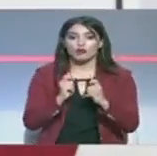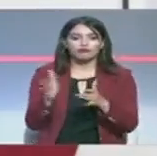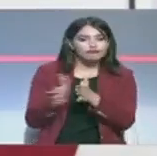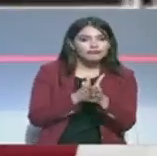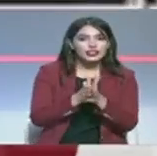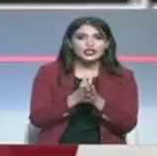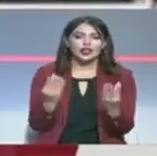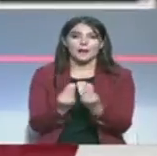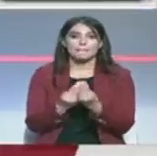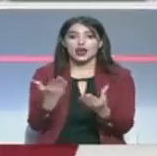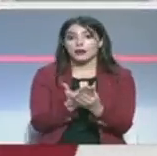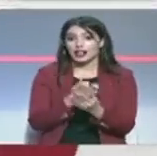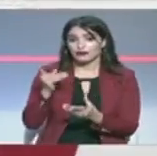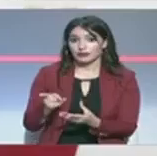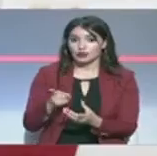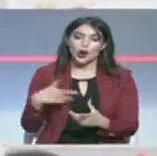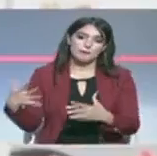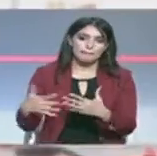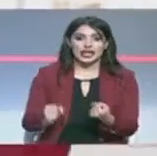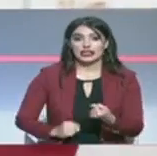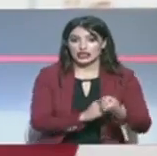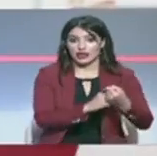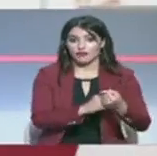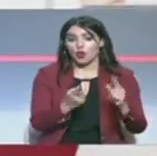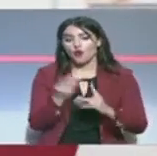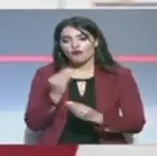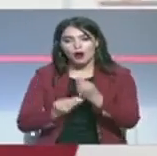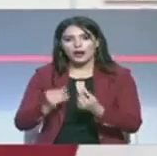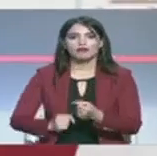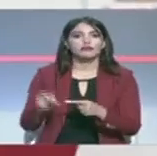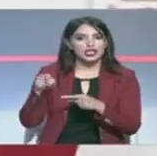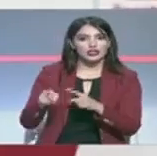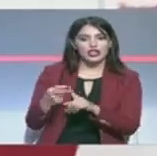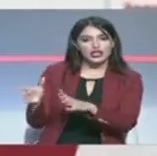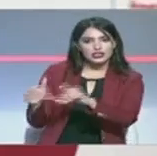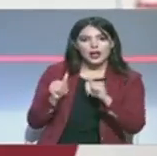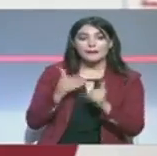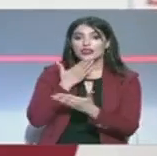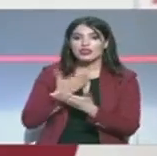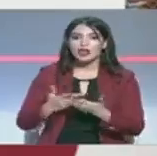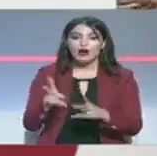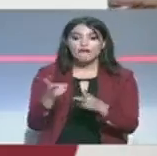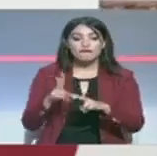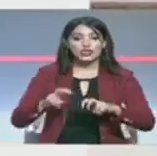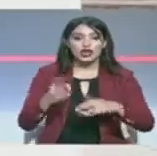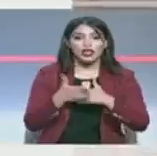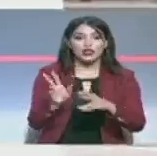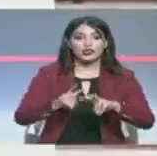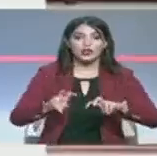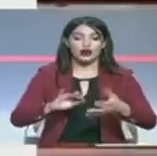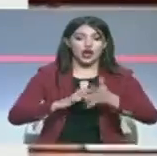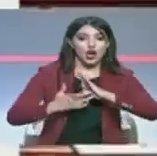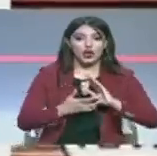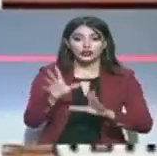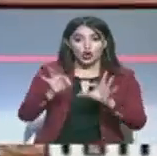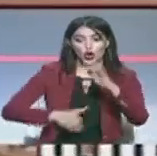تفاعلهم مع هذا الملف بين المتضامن والمدافع الضمني والداعي إلى سحب الثقة وفتح تحقيق في الموضوع،